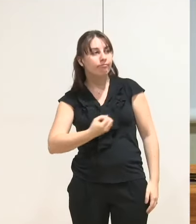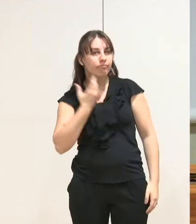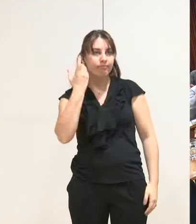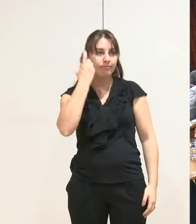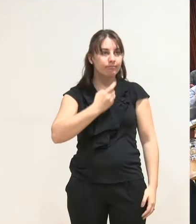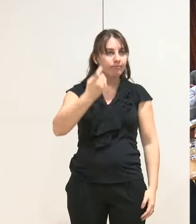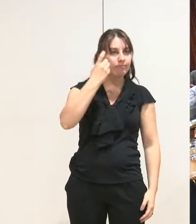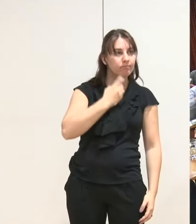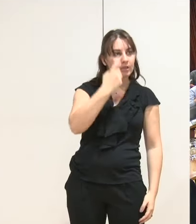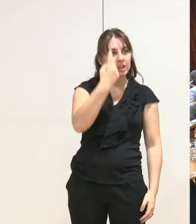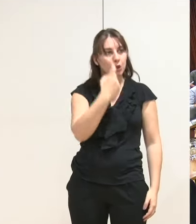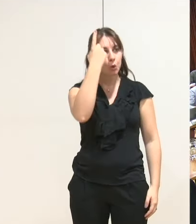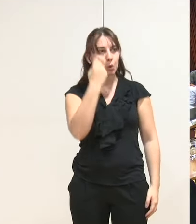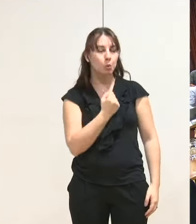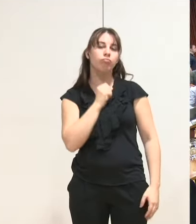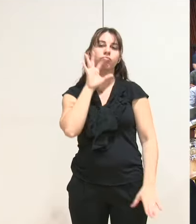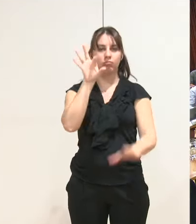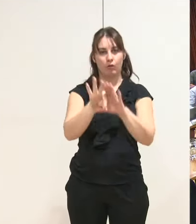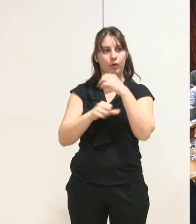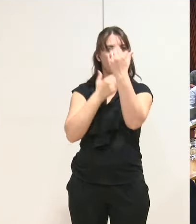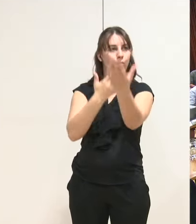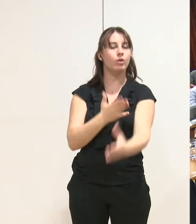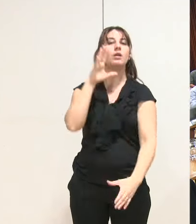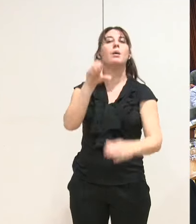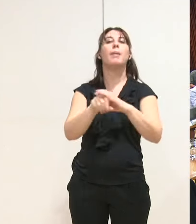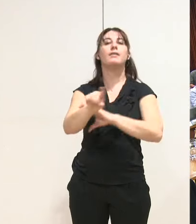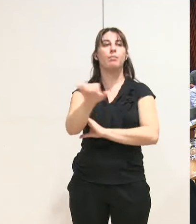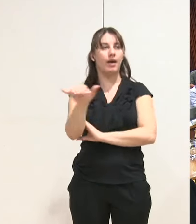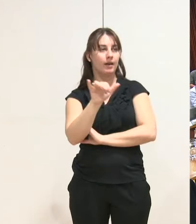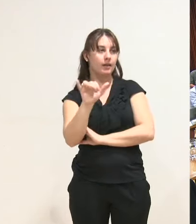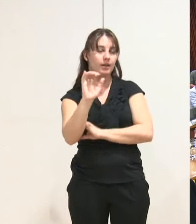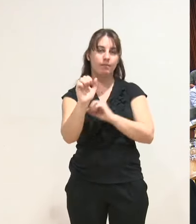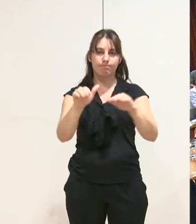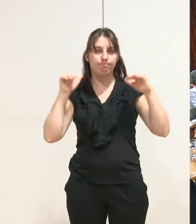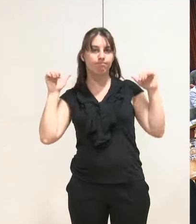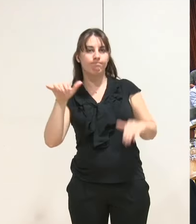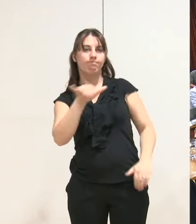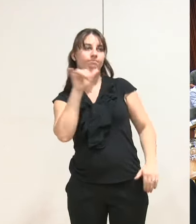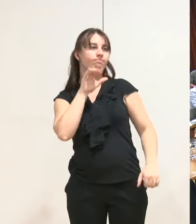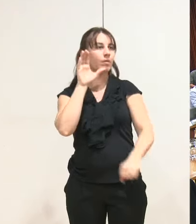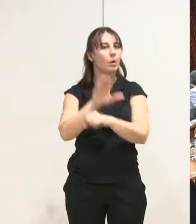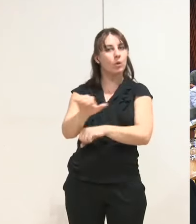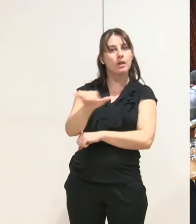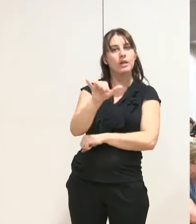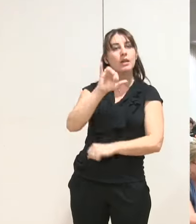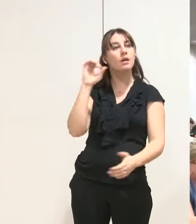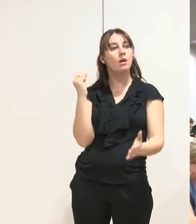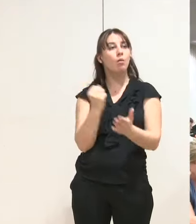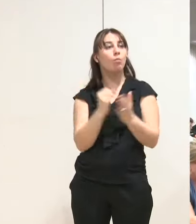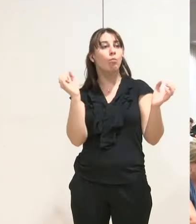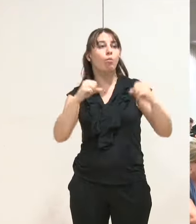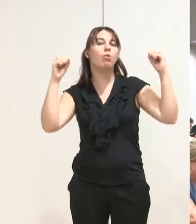des commentaires non je la mets au voix qui ne prend pas part au vote qui s'abstient qui est contre qui est pour